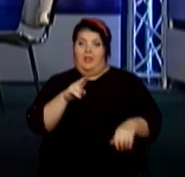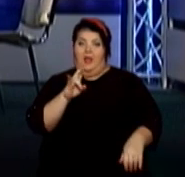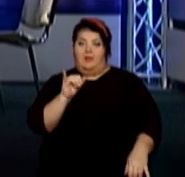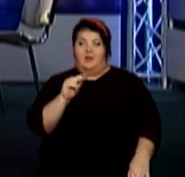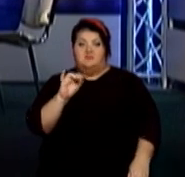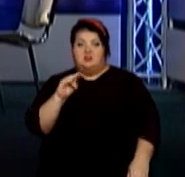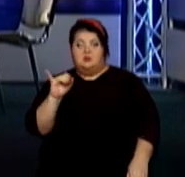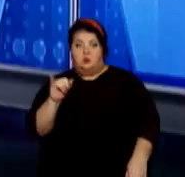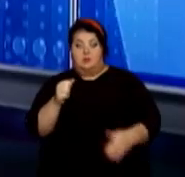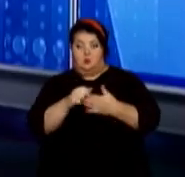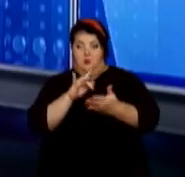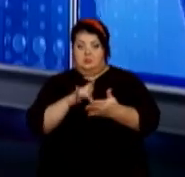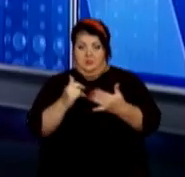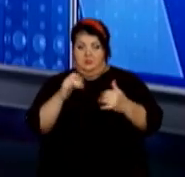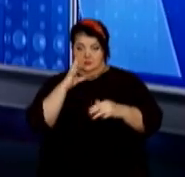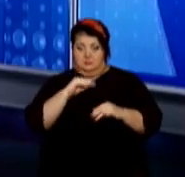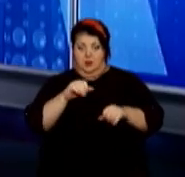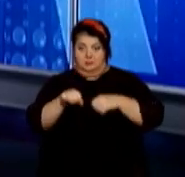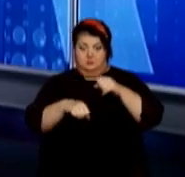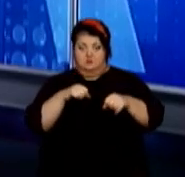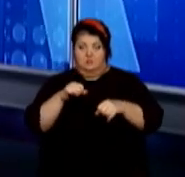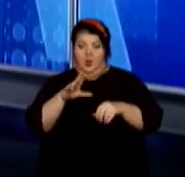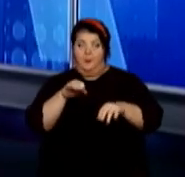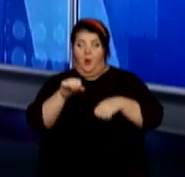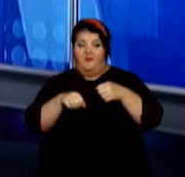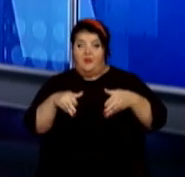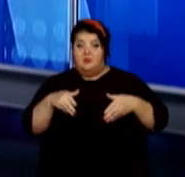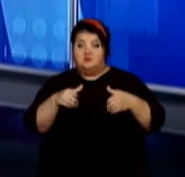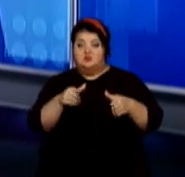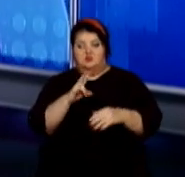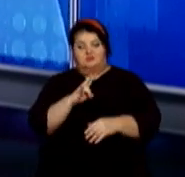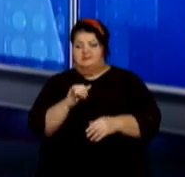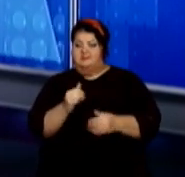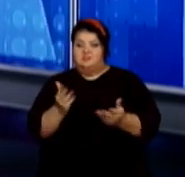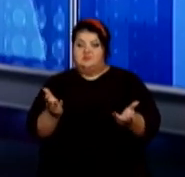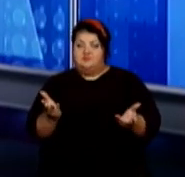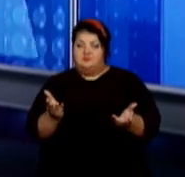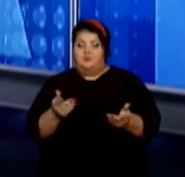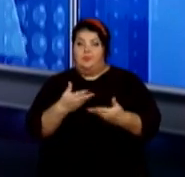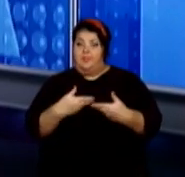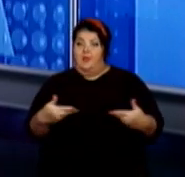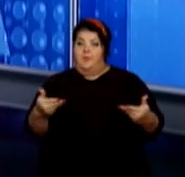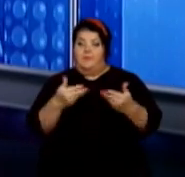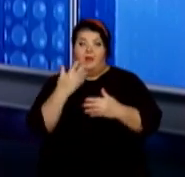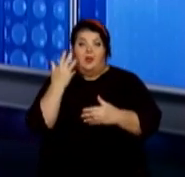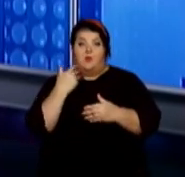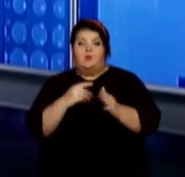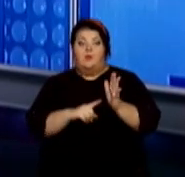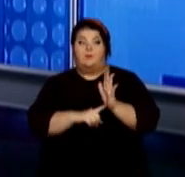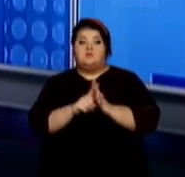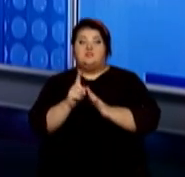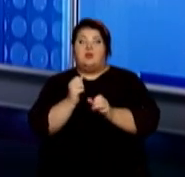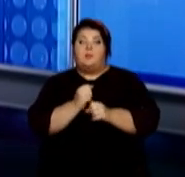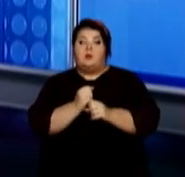з Огнівської до центру? По велосмугам – ні. І по велосипедним доріжкам – ні. Ми, коли починаємо